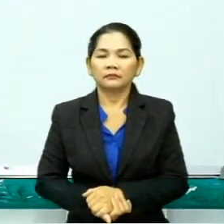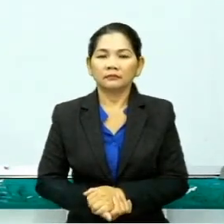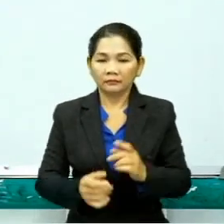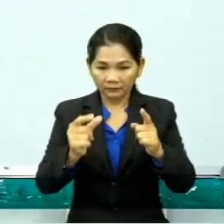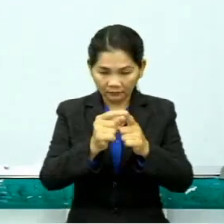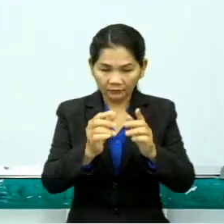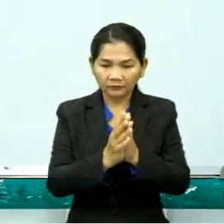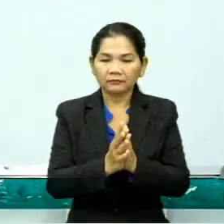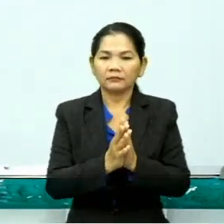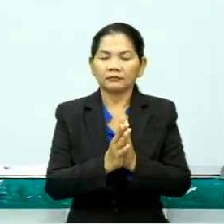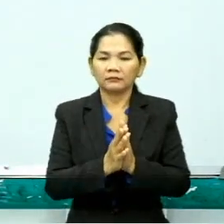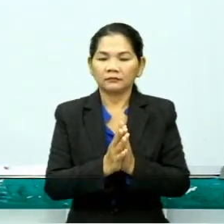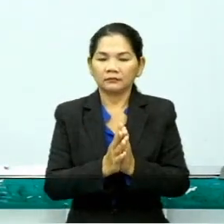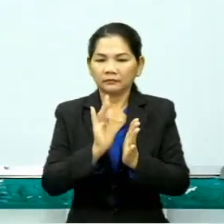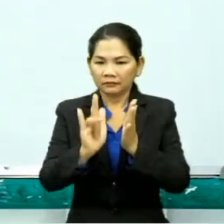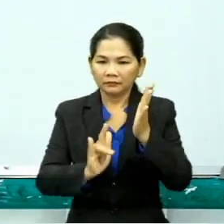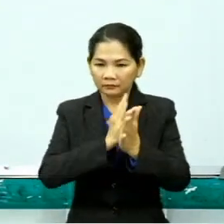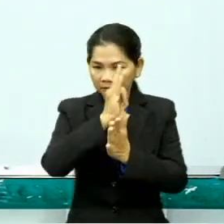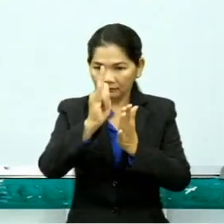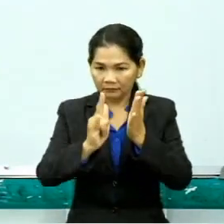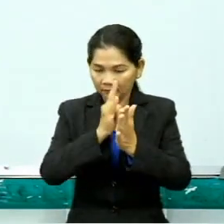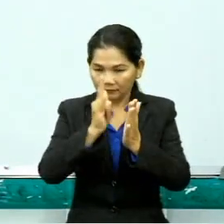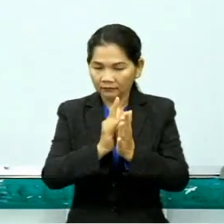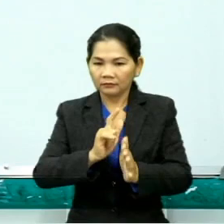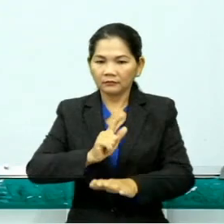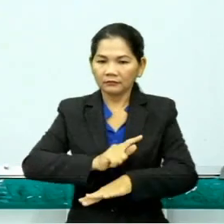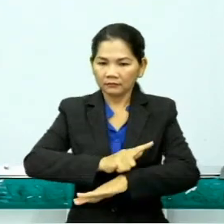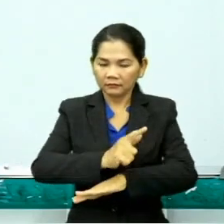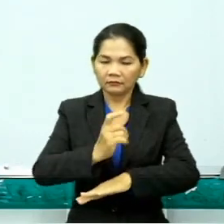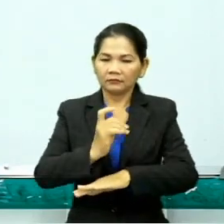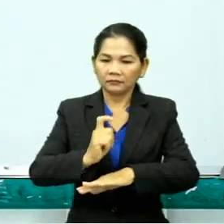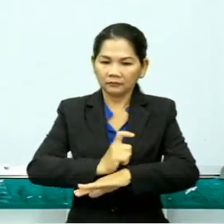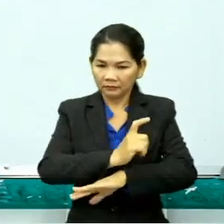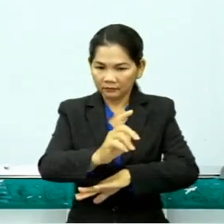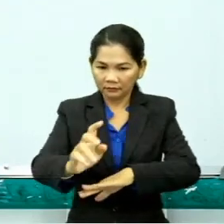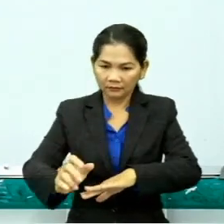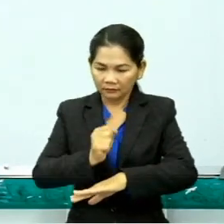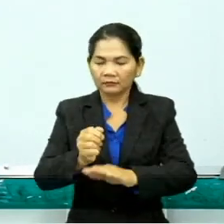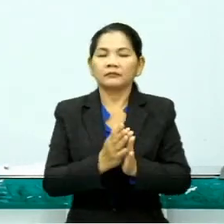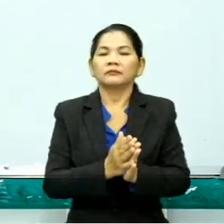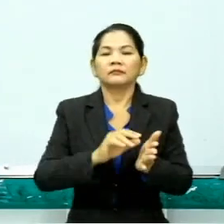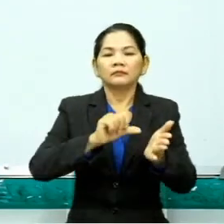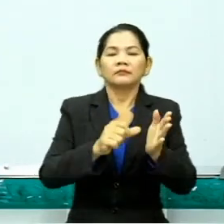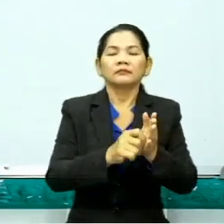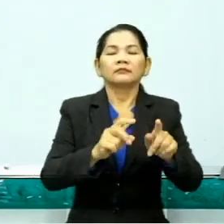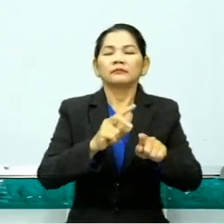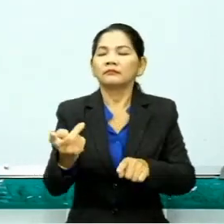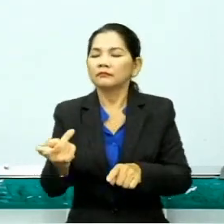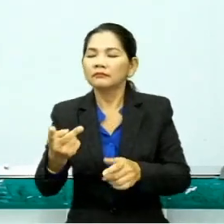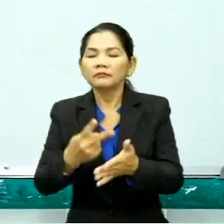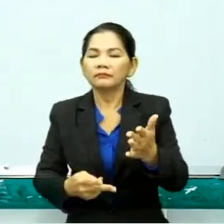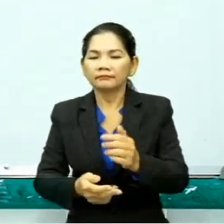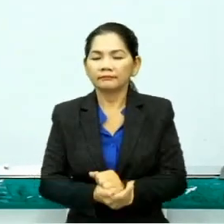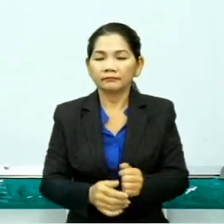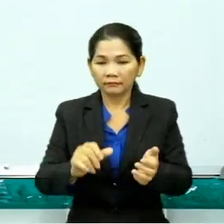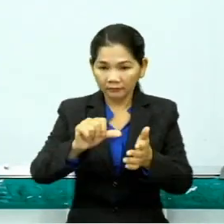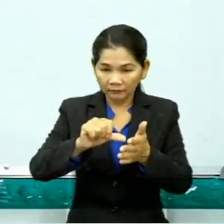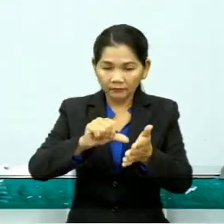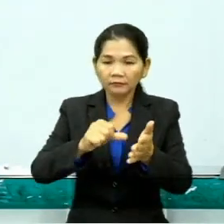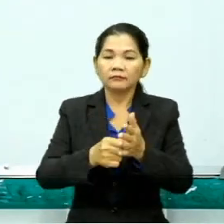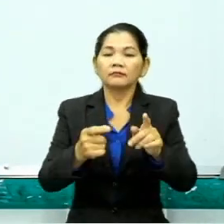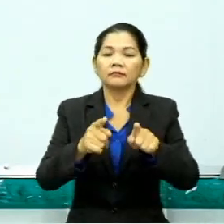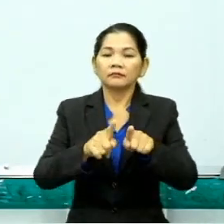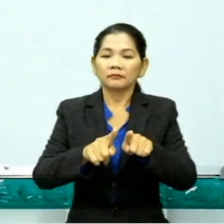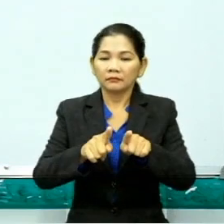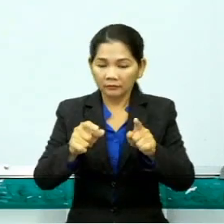bị bỏ chia khem rá thân bị chia với hai miền này thả đốt mặt đất chà mới con na